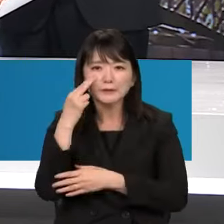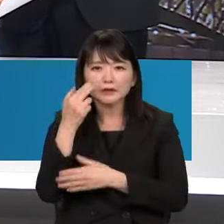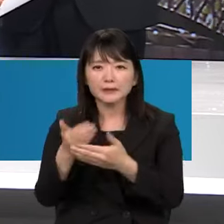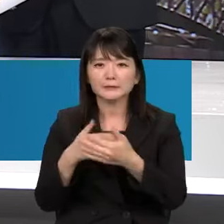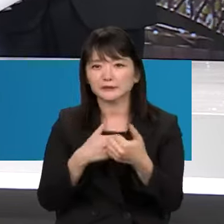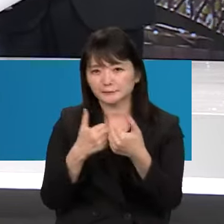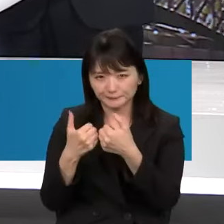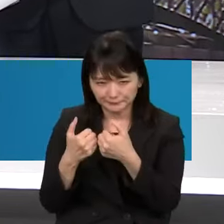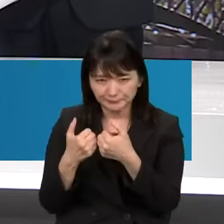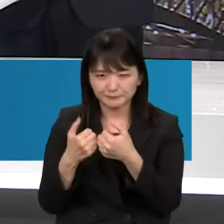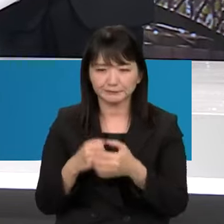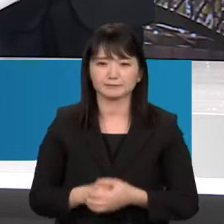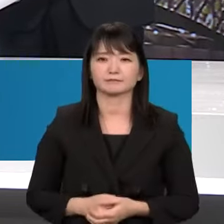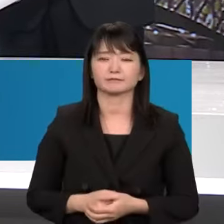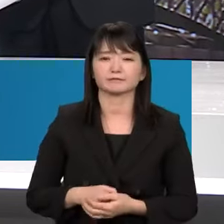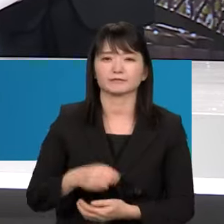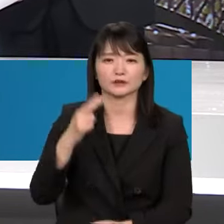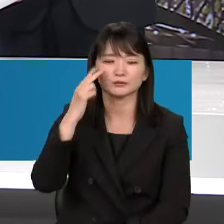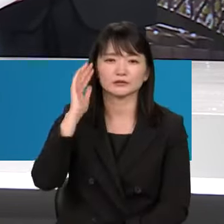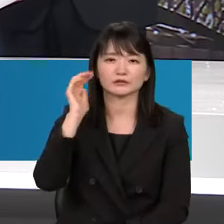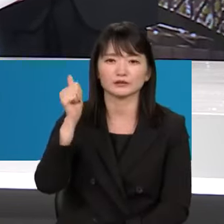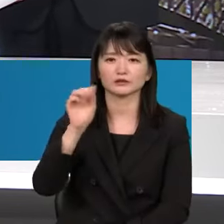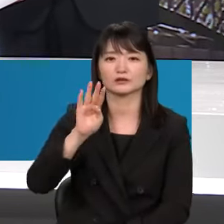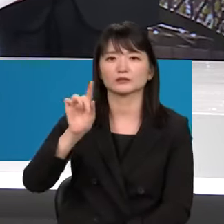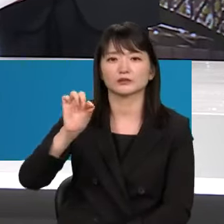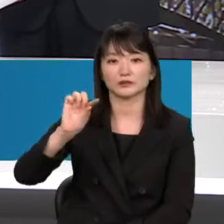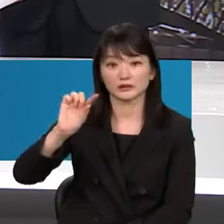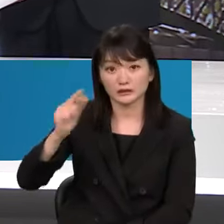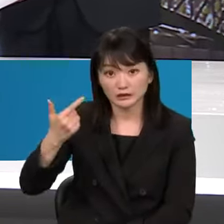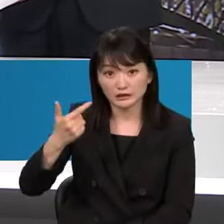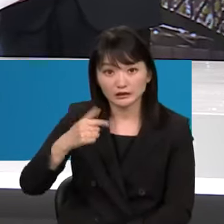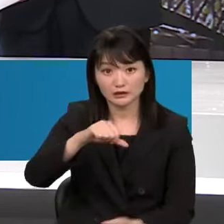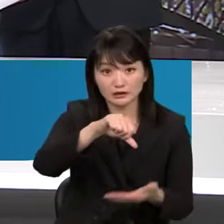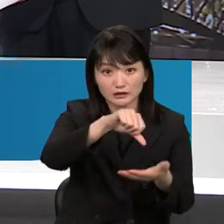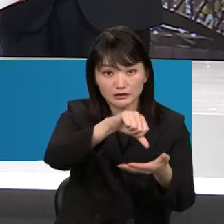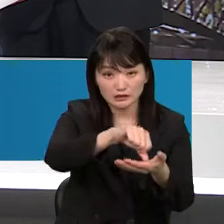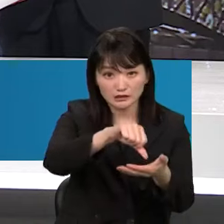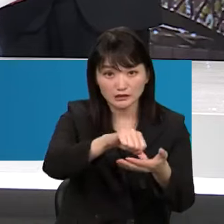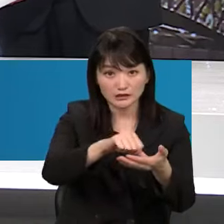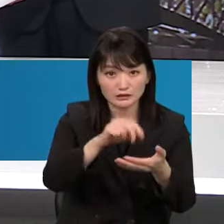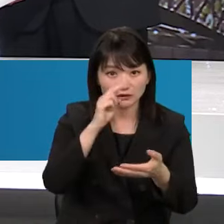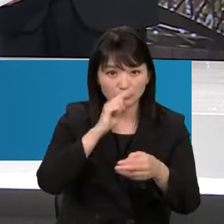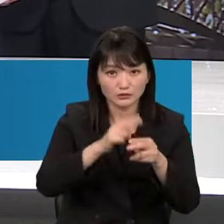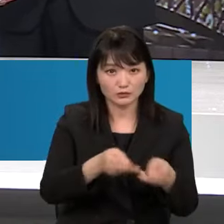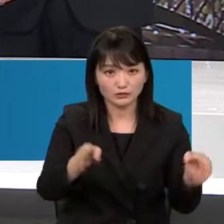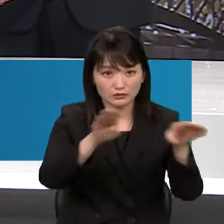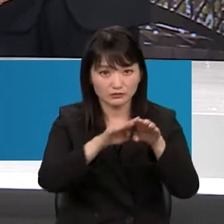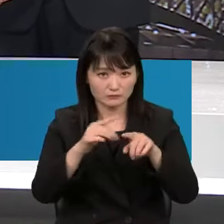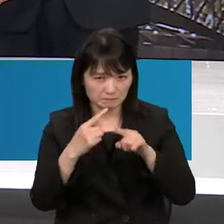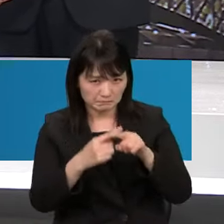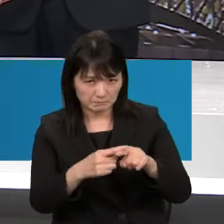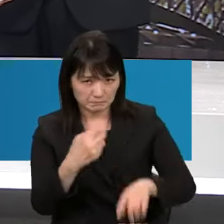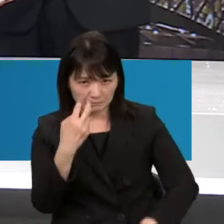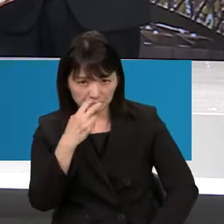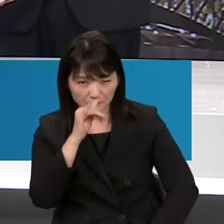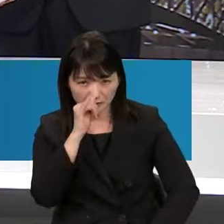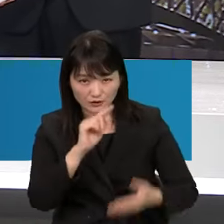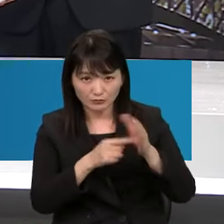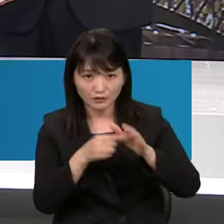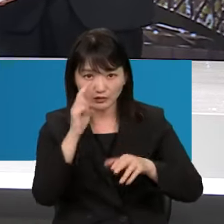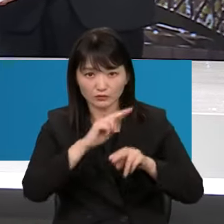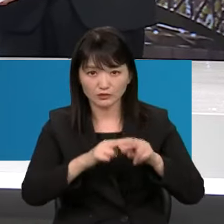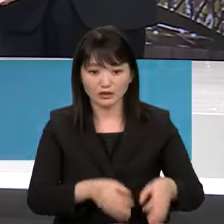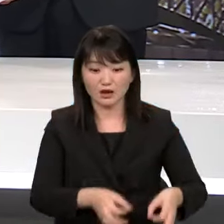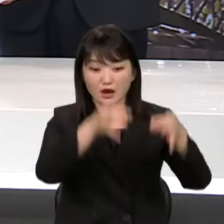협의하고 있습니다 이런 가운데 바이든 대통령이 직접이란 석유 시설 공격을 검토하고 있다고 밝히면서 국제유가가